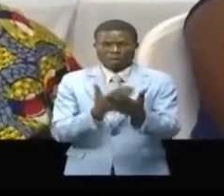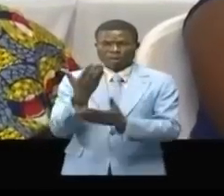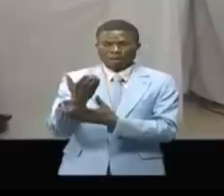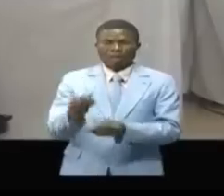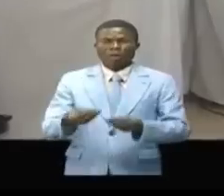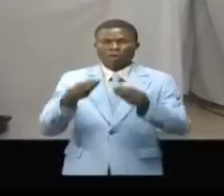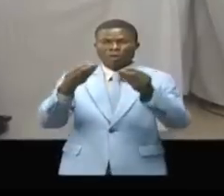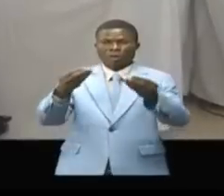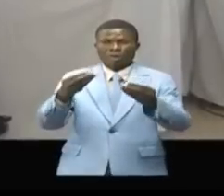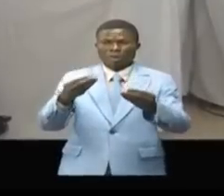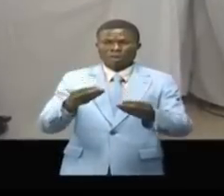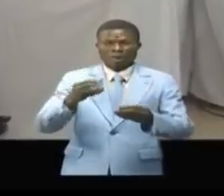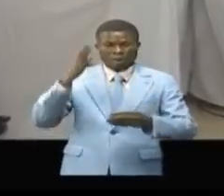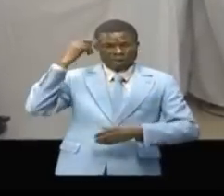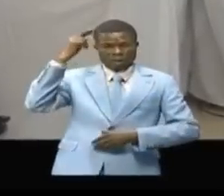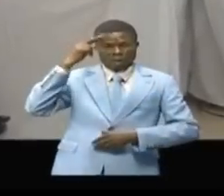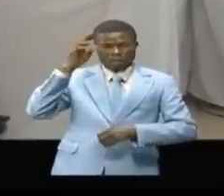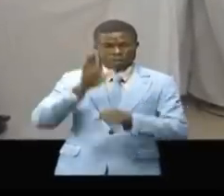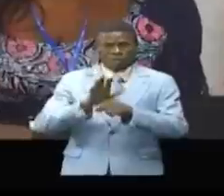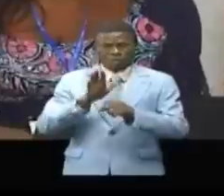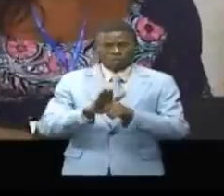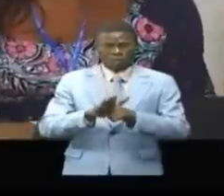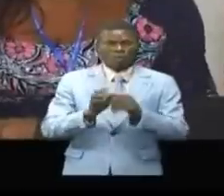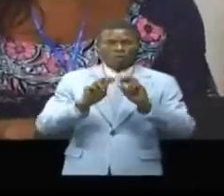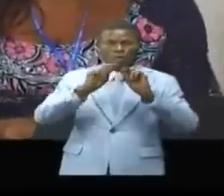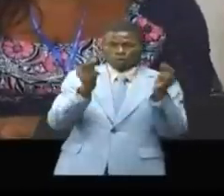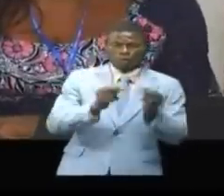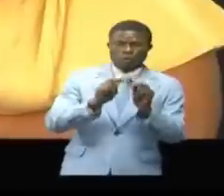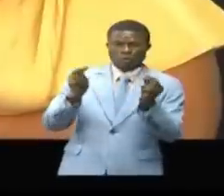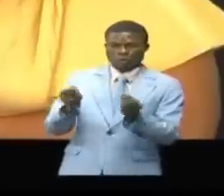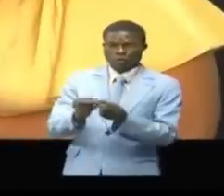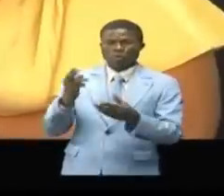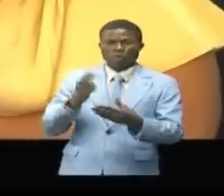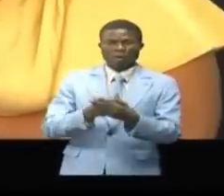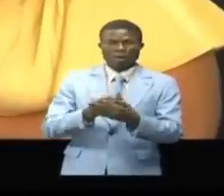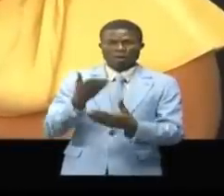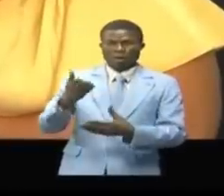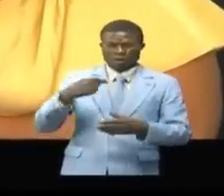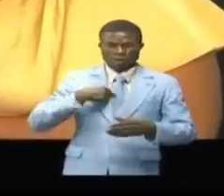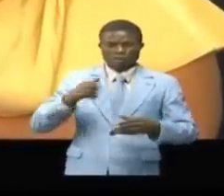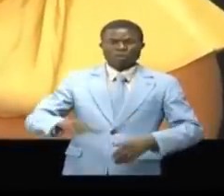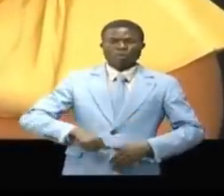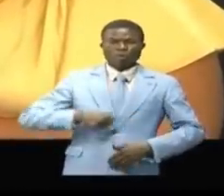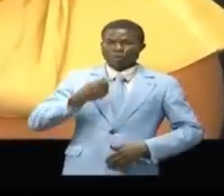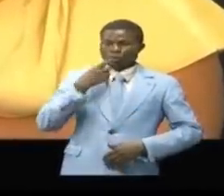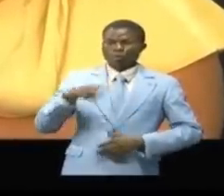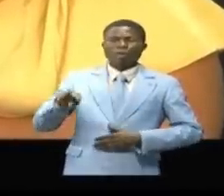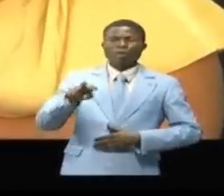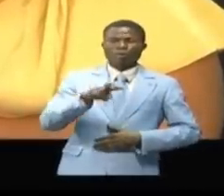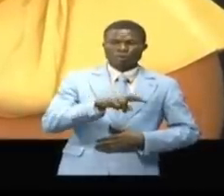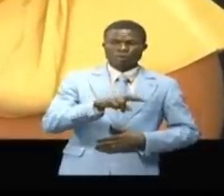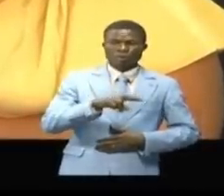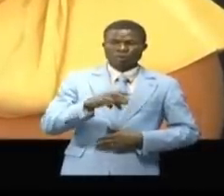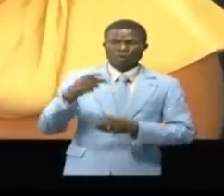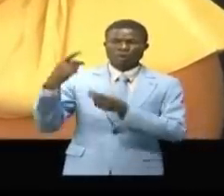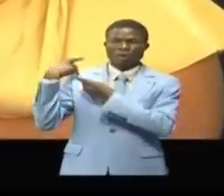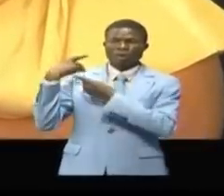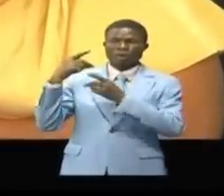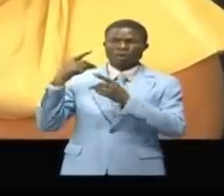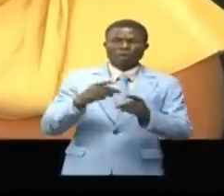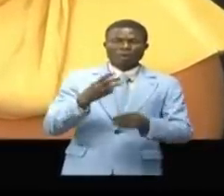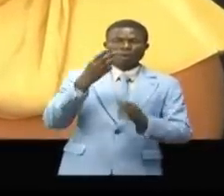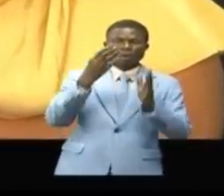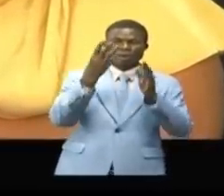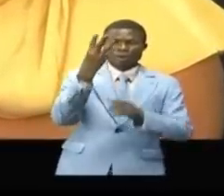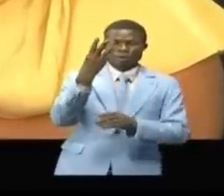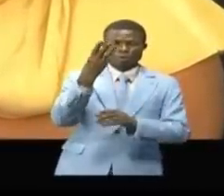donneront de la matière aux différents documents réglementaires. Aujourd'hui, je suis fière de vous dire que depuis le 3 mai